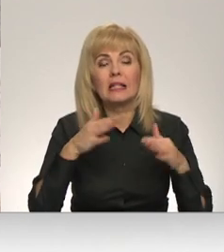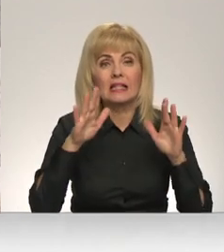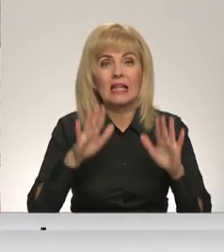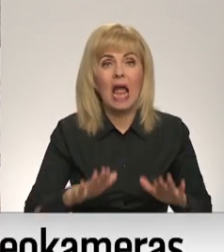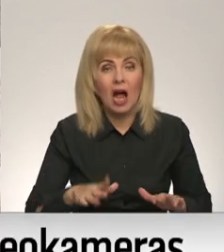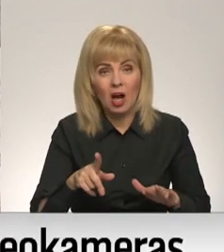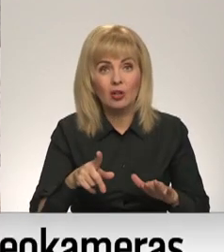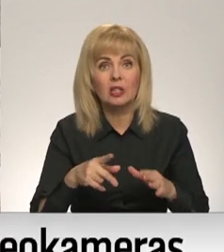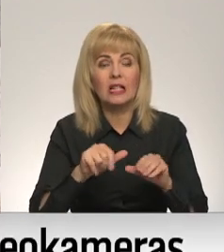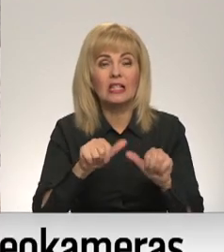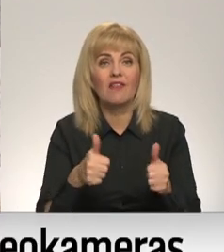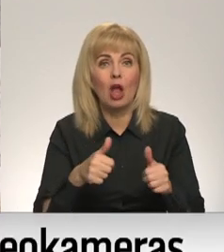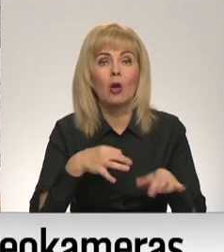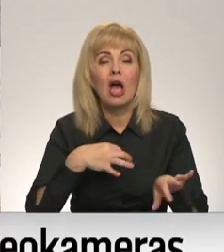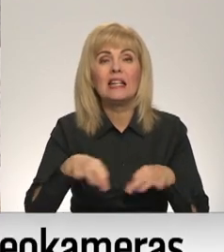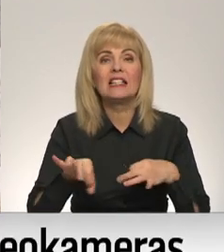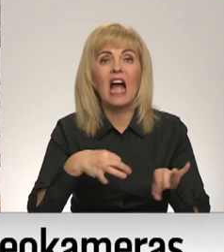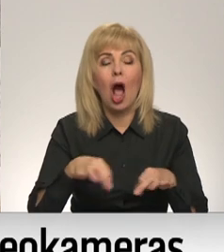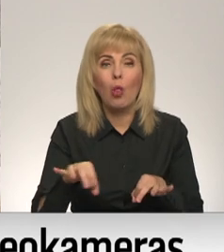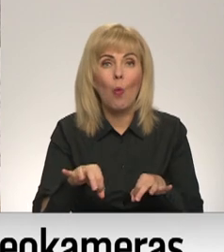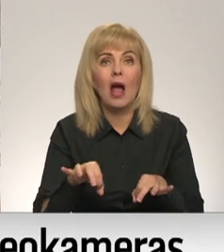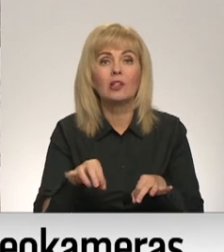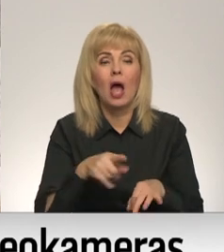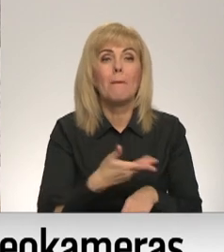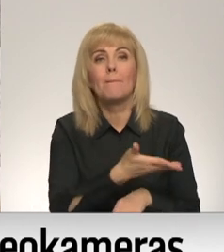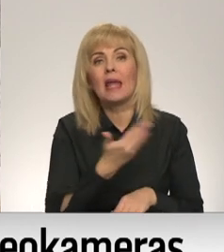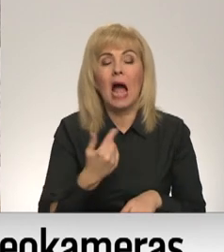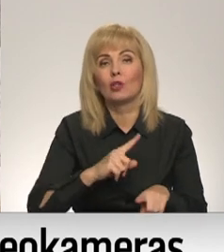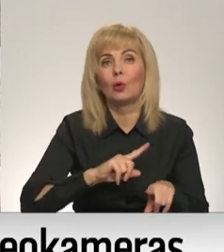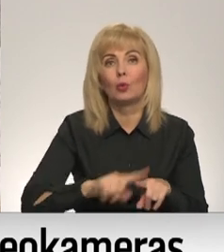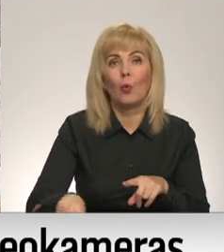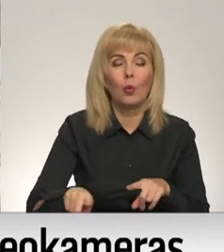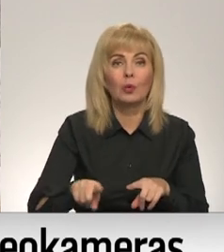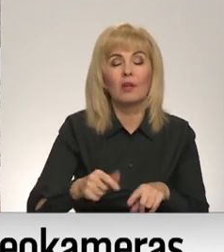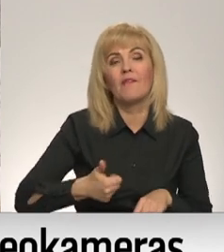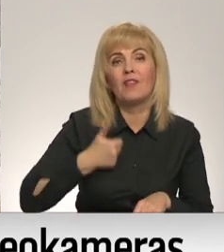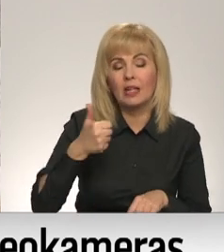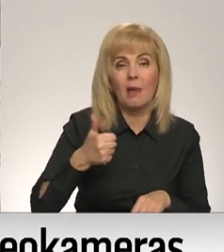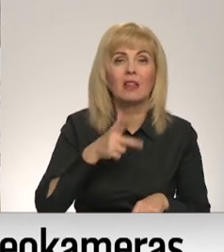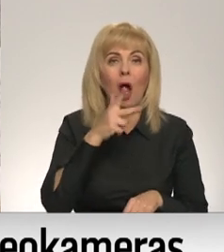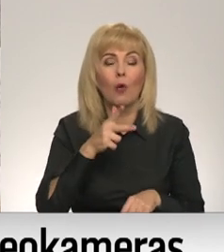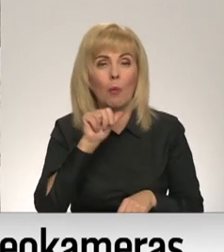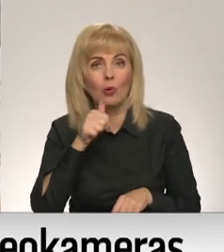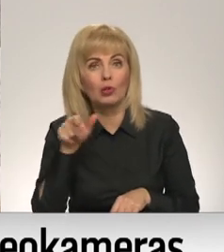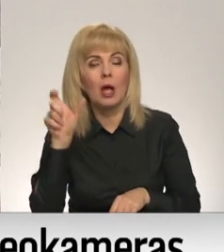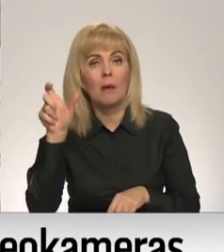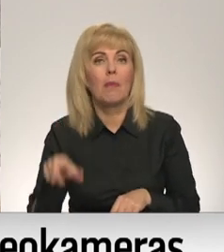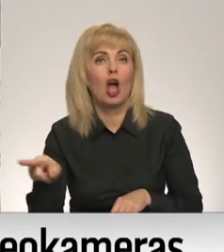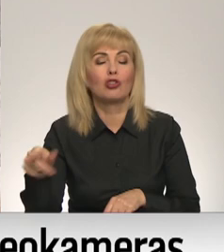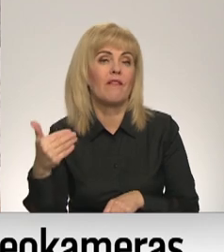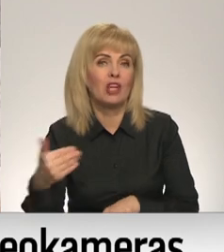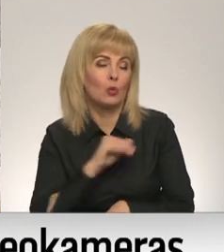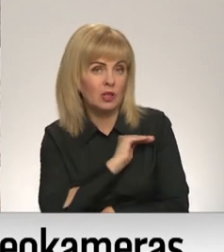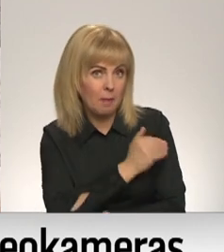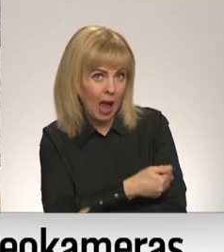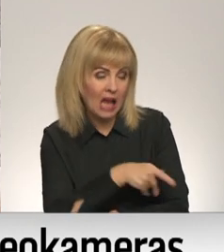tās lokālais izskalojums. Līdz ar to bija uzreiz pieaicināta gan sanācijas firma, gan Daugavpils ūdens ar pašu spēkiem,